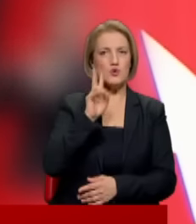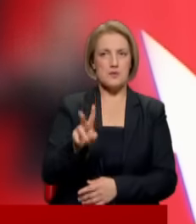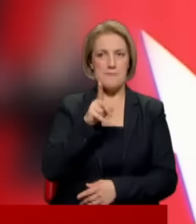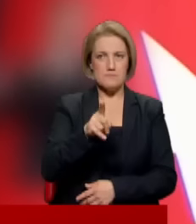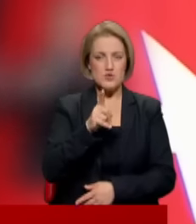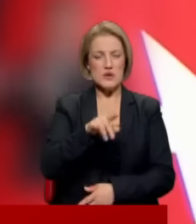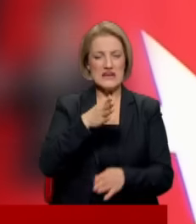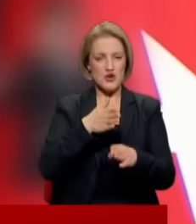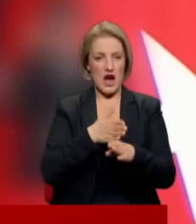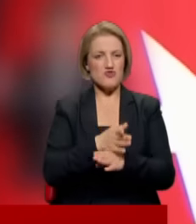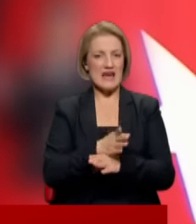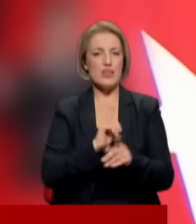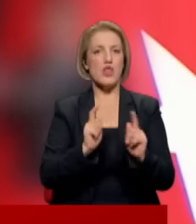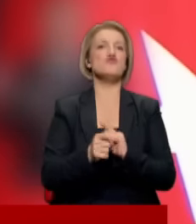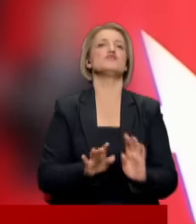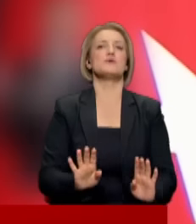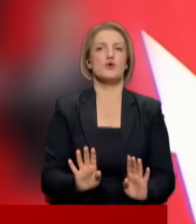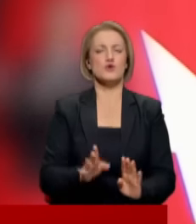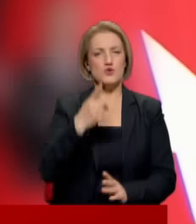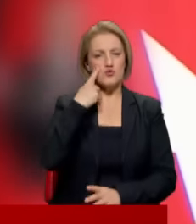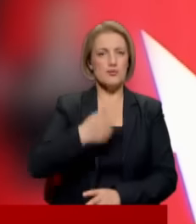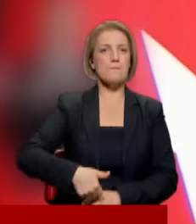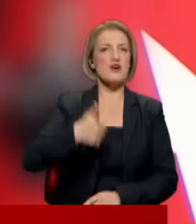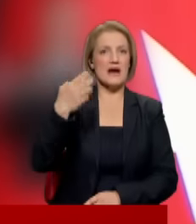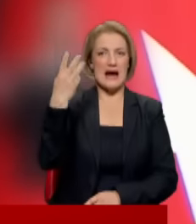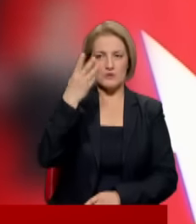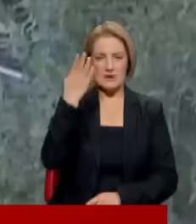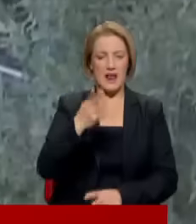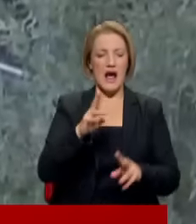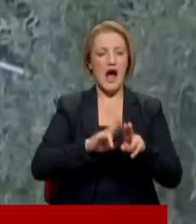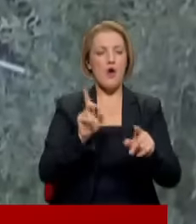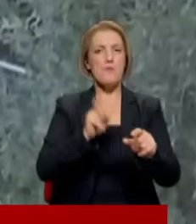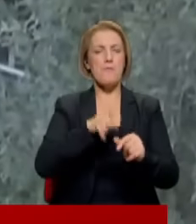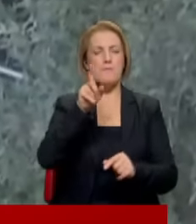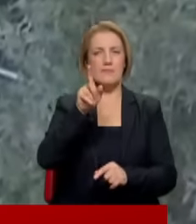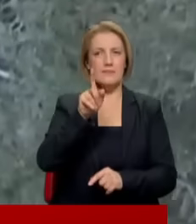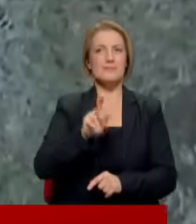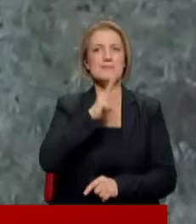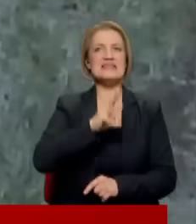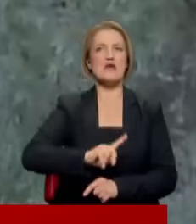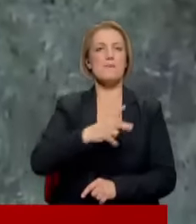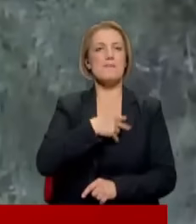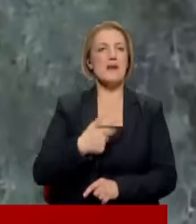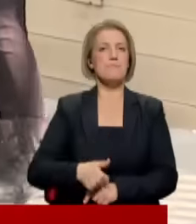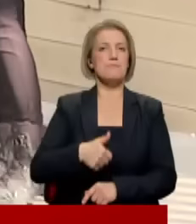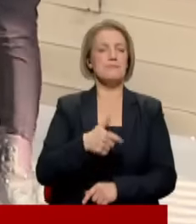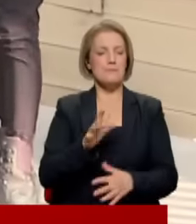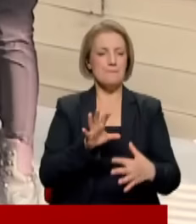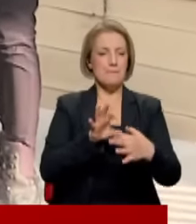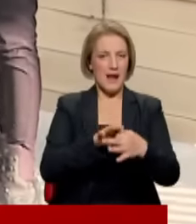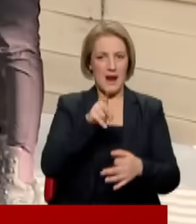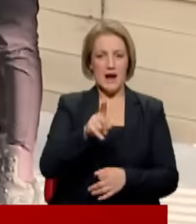bu hakikati değiştirmiyor Cumhurbaşkanı Erdoğan'ın Kayyum atanan Esenyurt Belediyesi'ne ilişkin bu sözlerinin